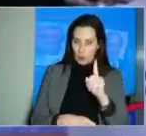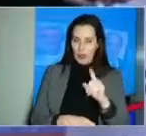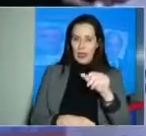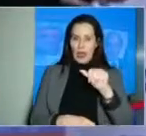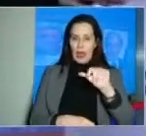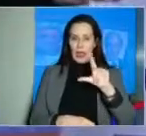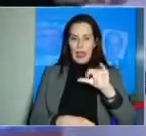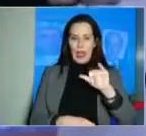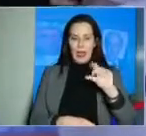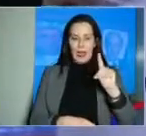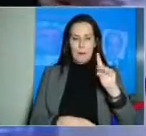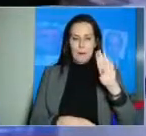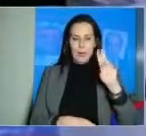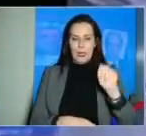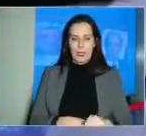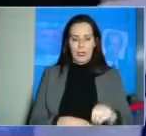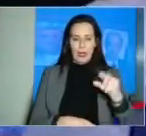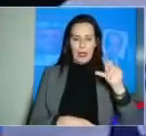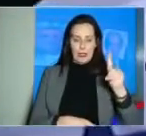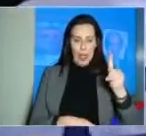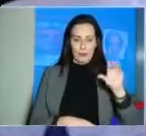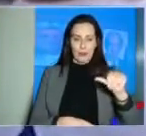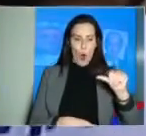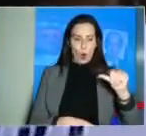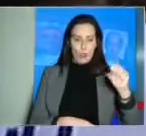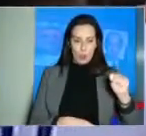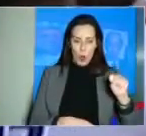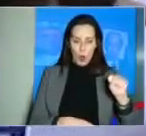בן דהן או אורית סטרוק, יוצא שהיא תרוץ גם ברשימה של...